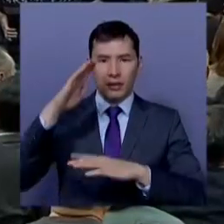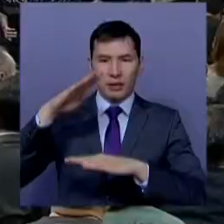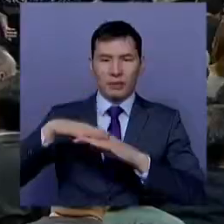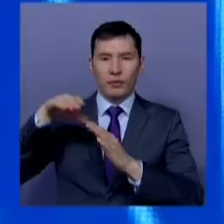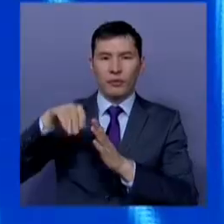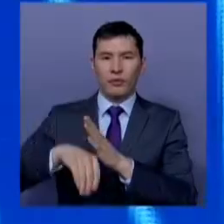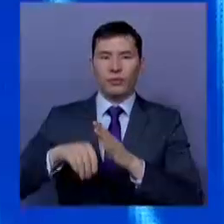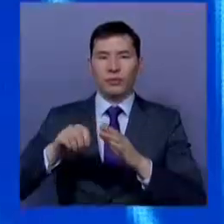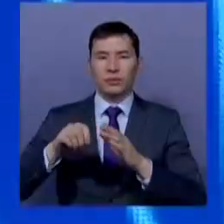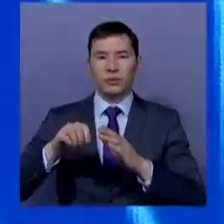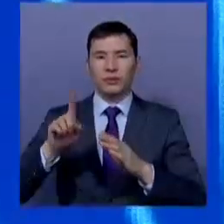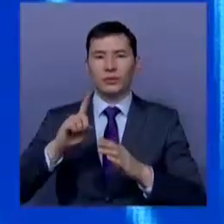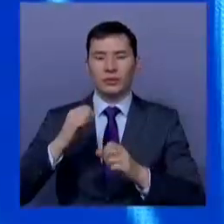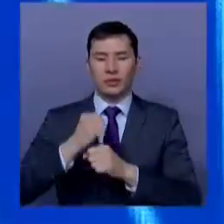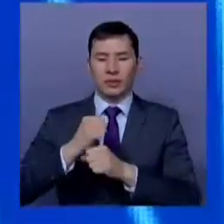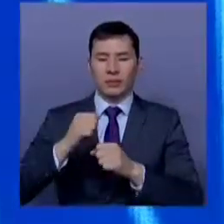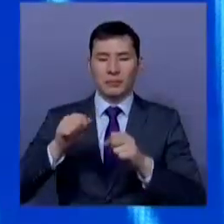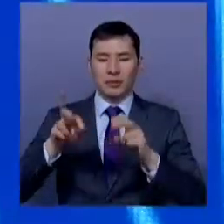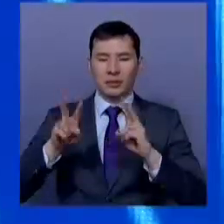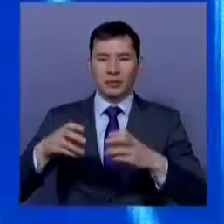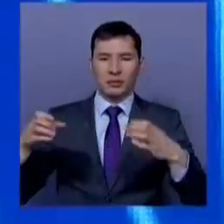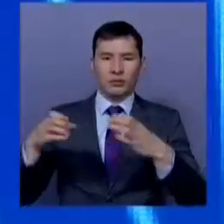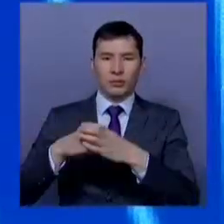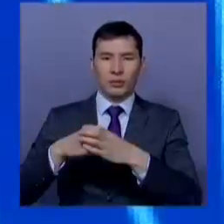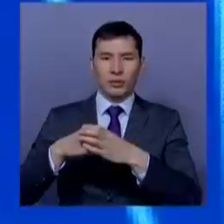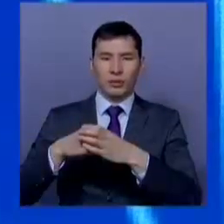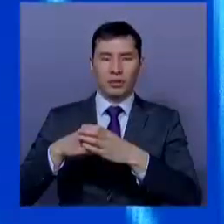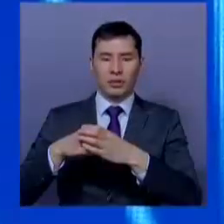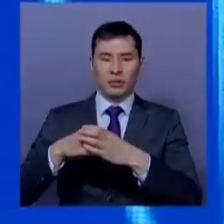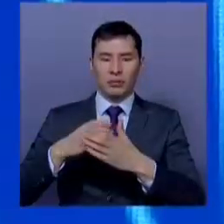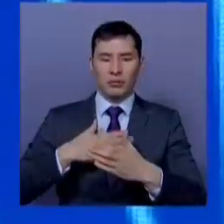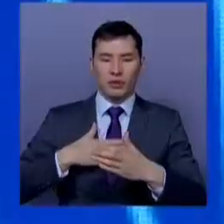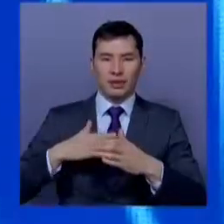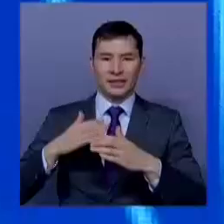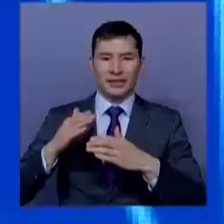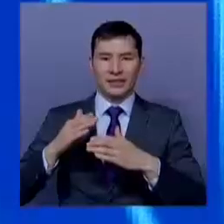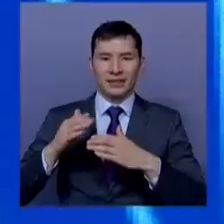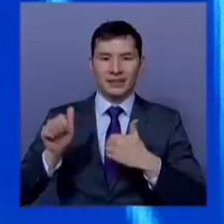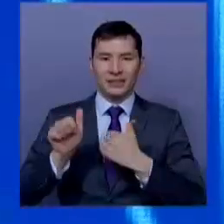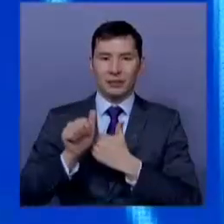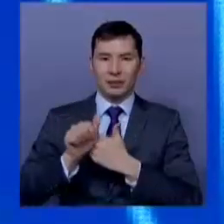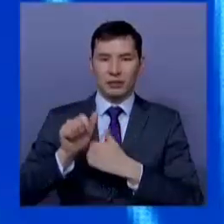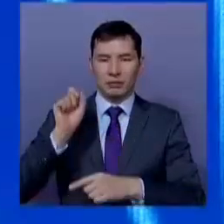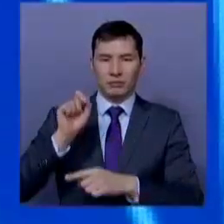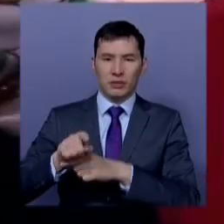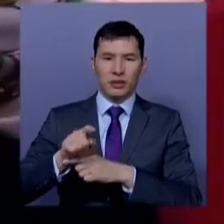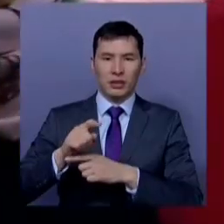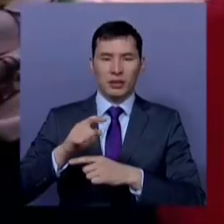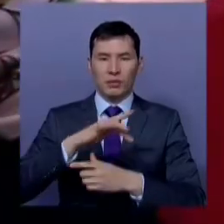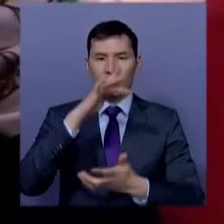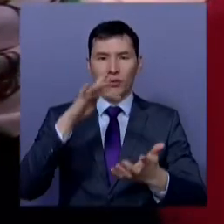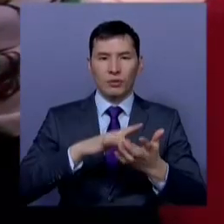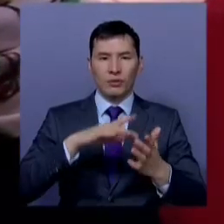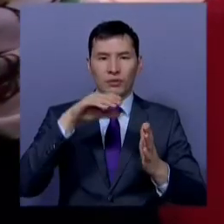создали рабочую группу, штаб создан во главе с моим заместителем. Все службы городские